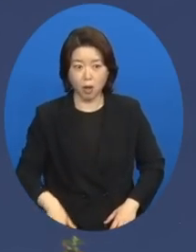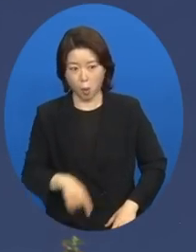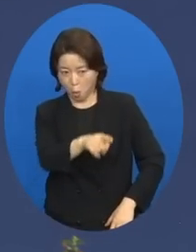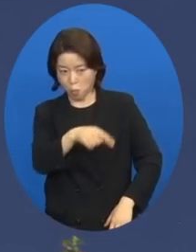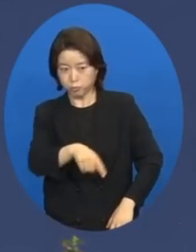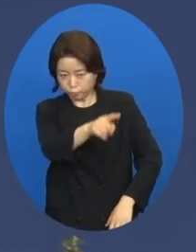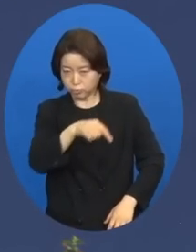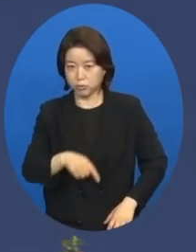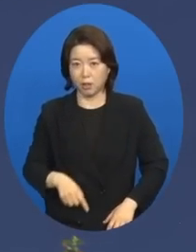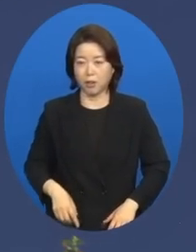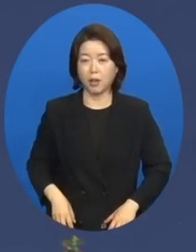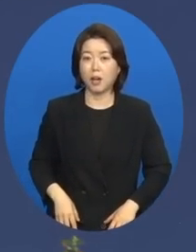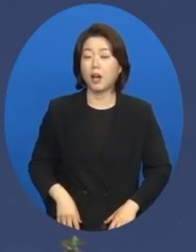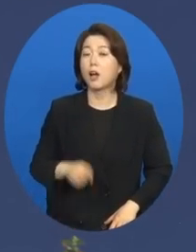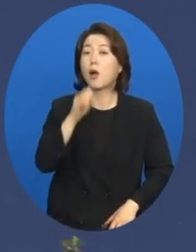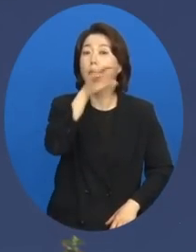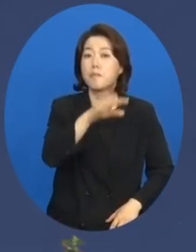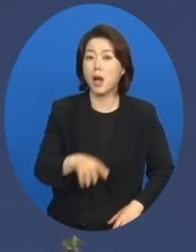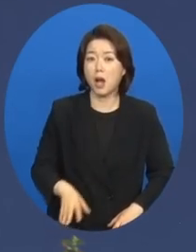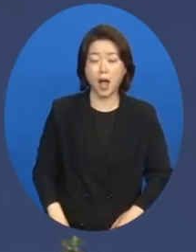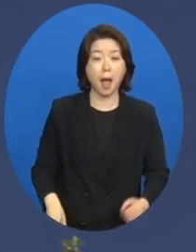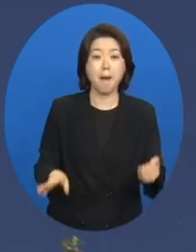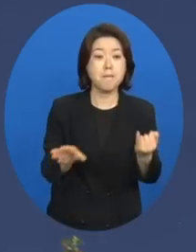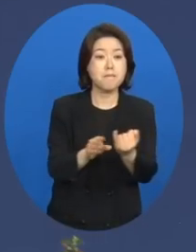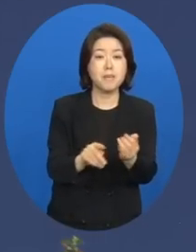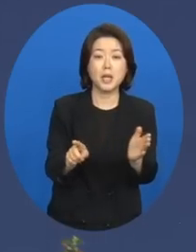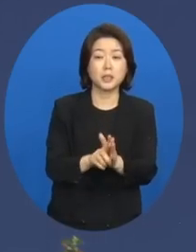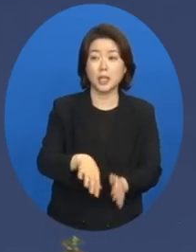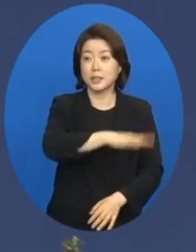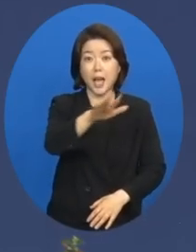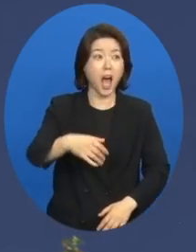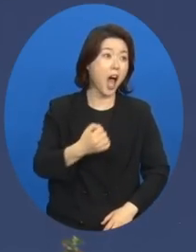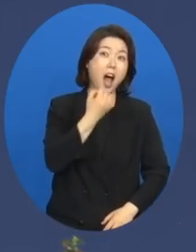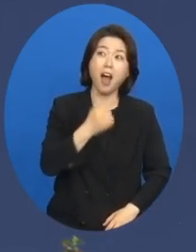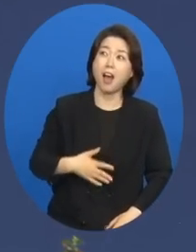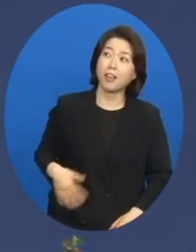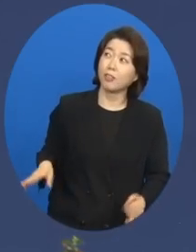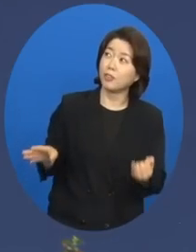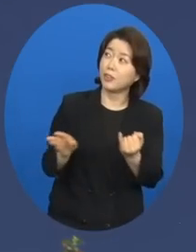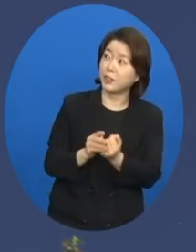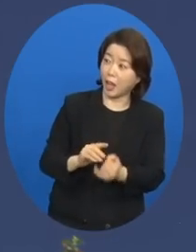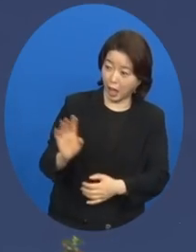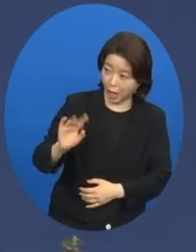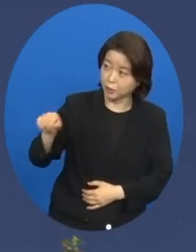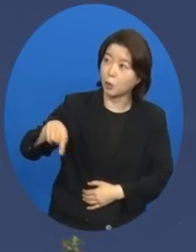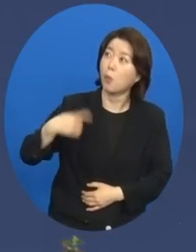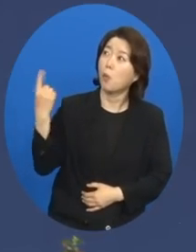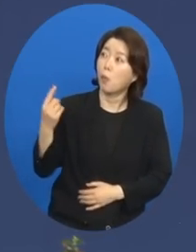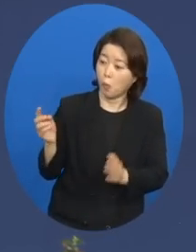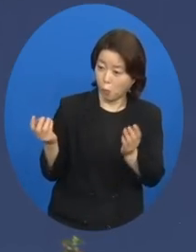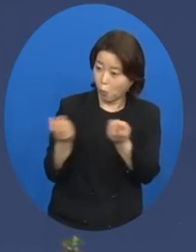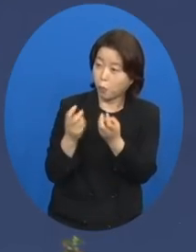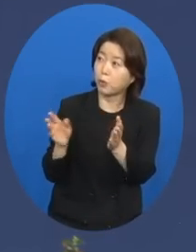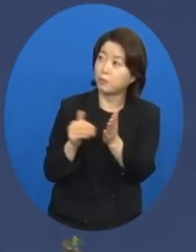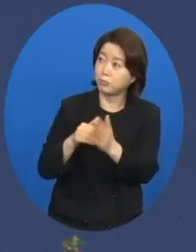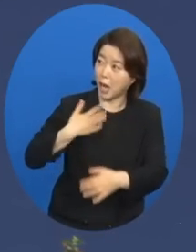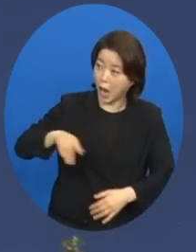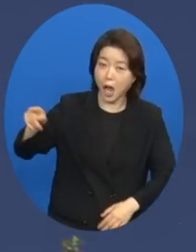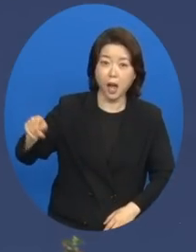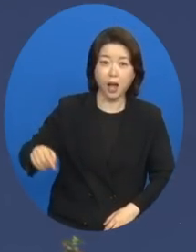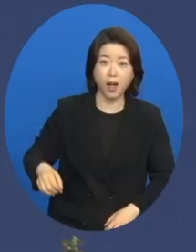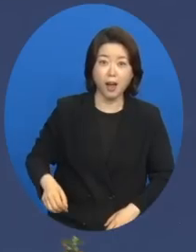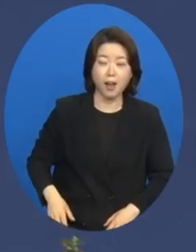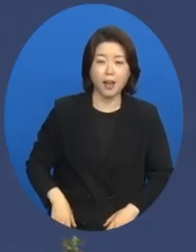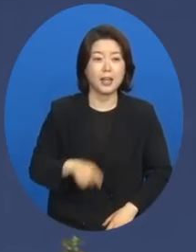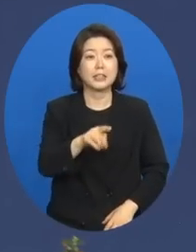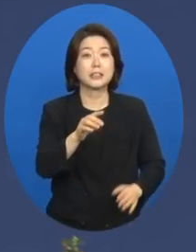그렇다고 그러던데요. 이렇게 얘기하면 모태신앙들이 다 자지러져. 저 안모태가 어떻게 모태의 비밀을 저렇게 많이 아느냐고. 그것만